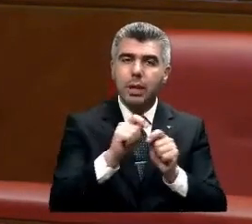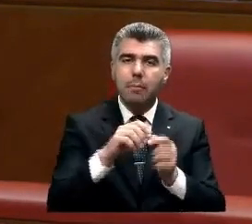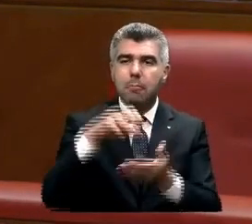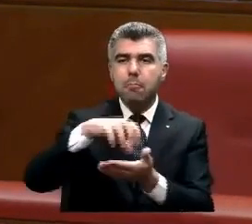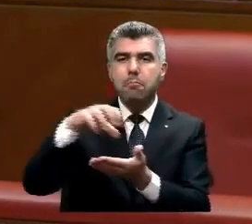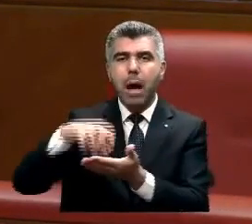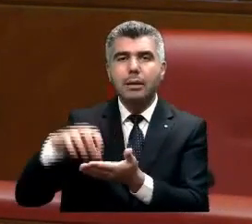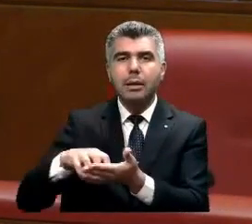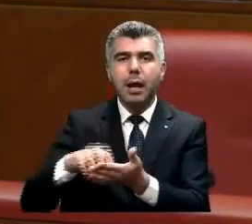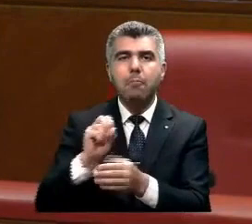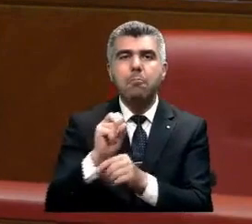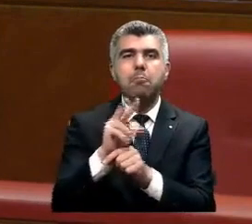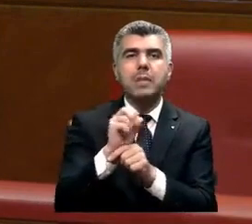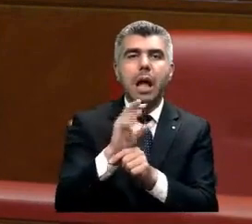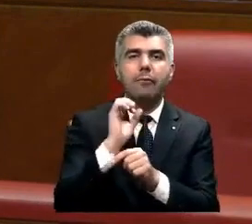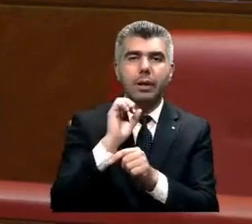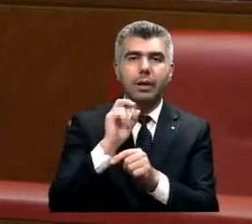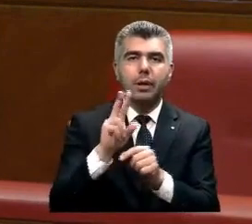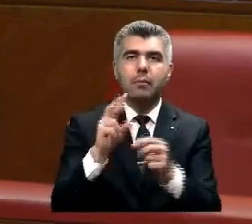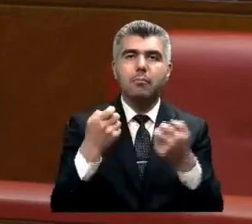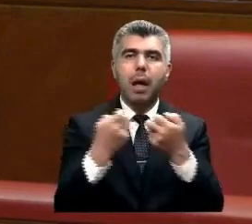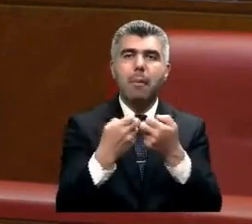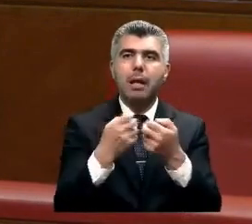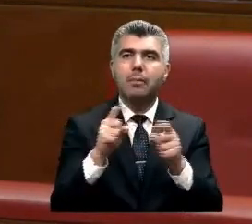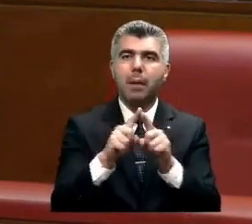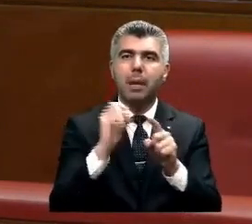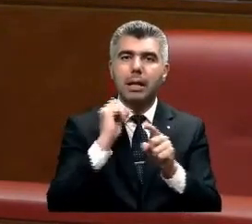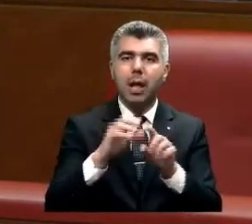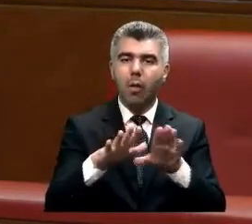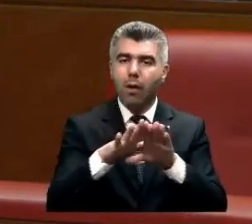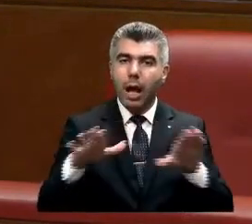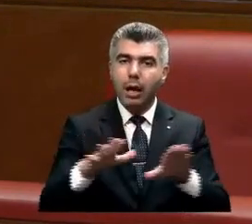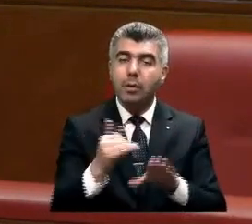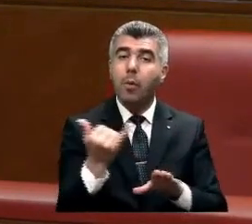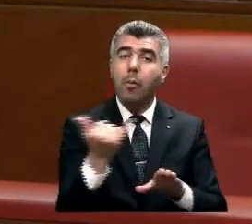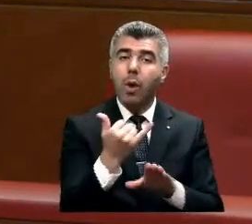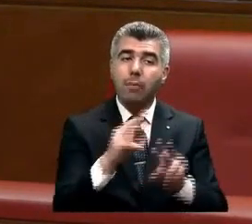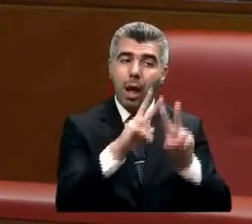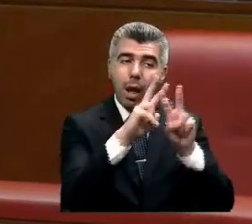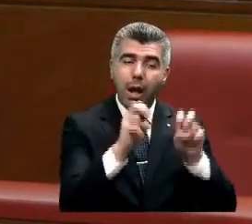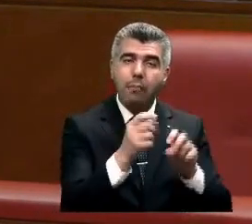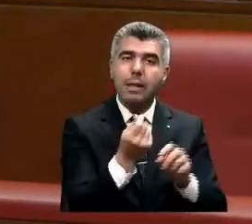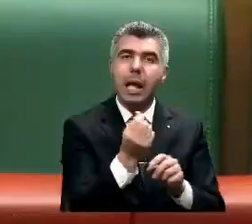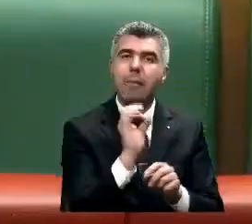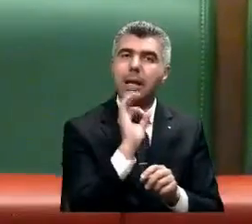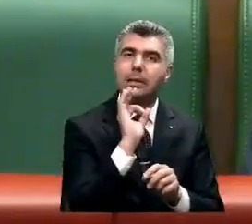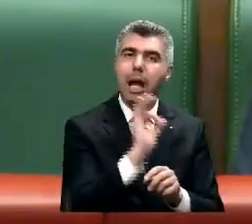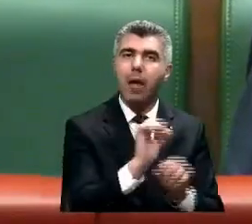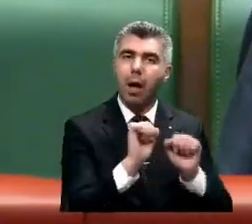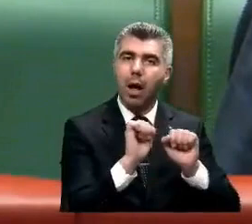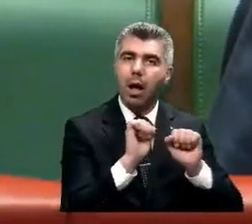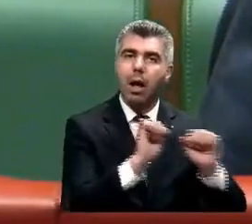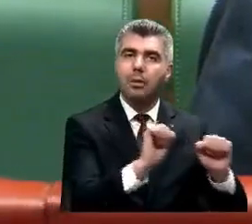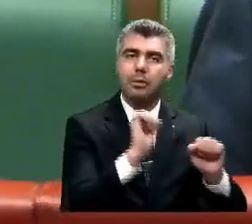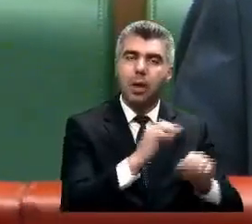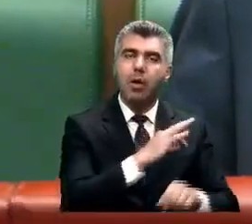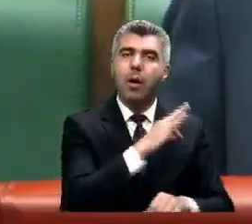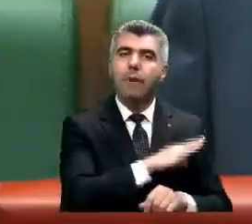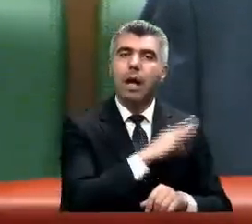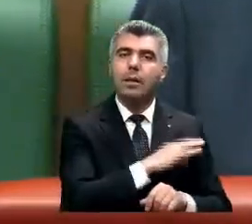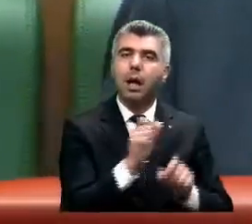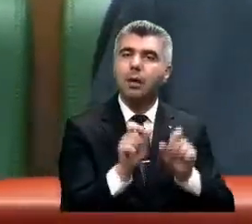اللوجستيكيه وذلك بهدف توفير وعاء عقاري لوجستيكي بمعايير عصريه مناسبه لفائده لفائده